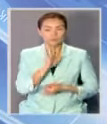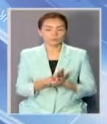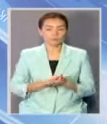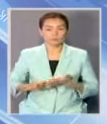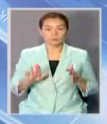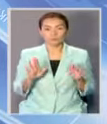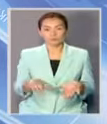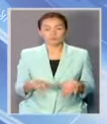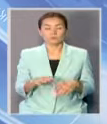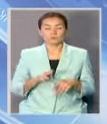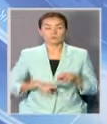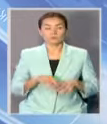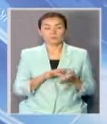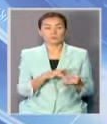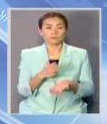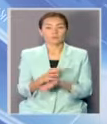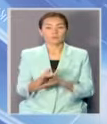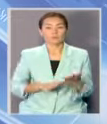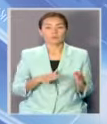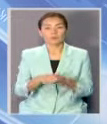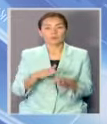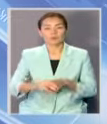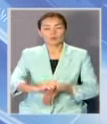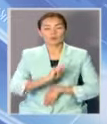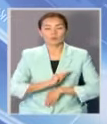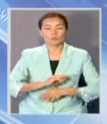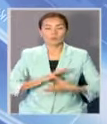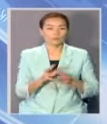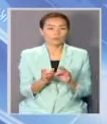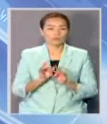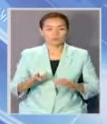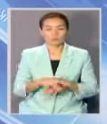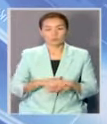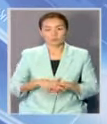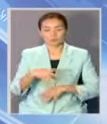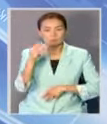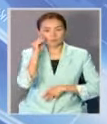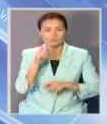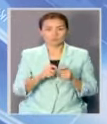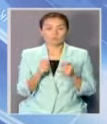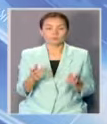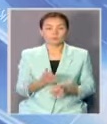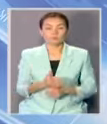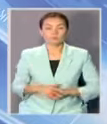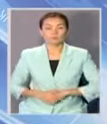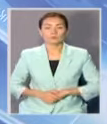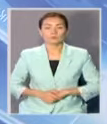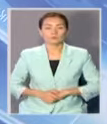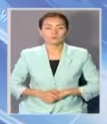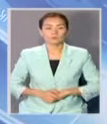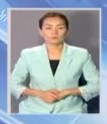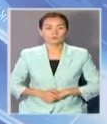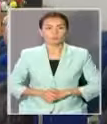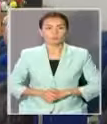тазарту қондырғысының нысанын аралады. Сонымен қатар атқарылып жатқан жұмыстар туралы баяндап, халықтың ұсыныс пікірлерін тыңдады. Толығырақ тілшілер